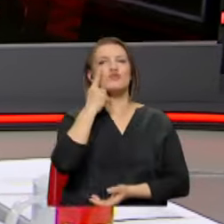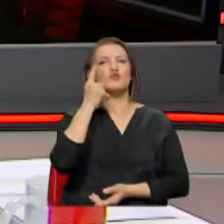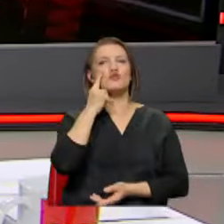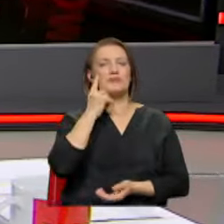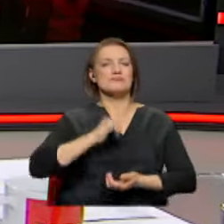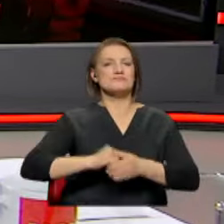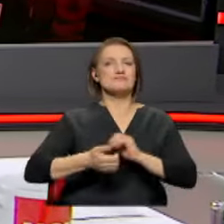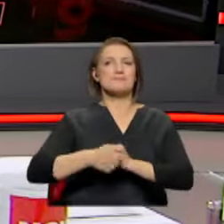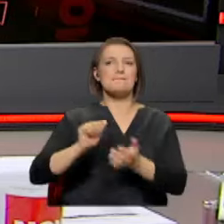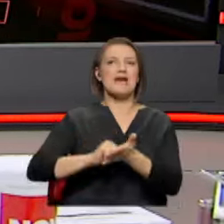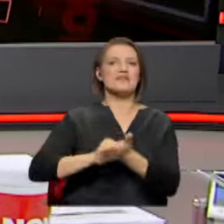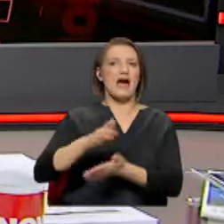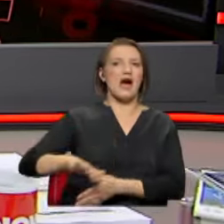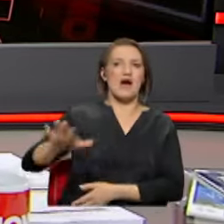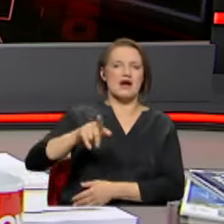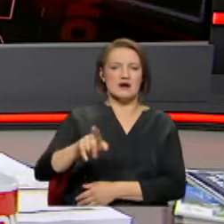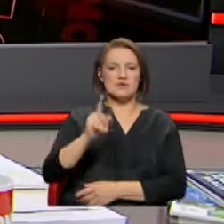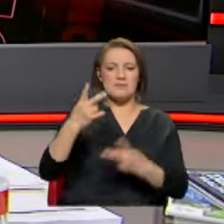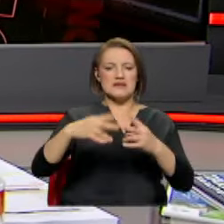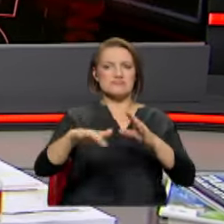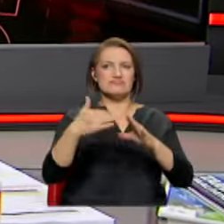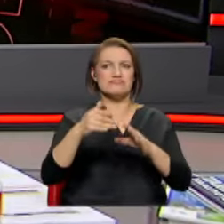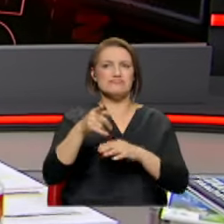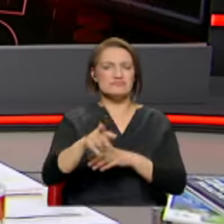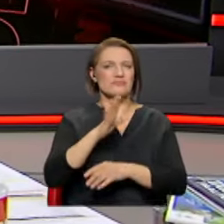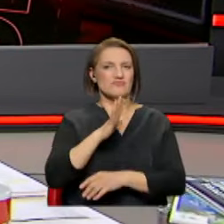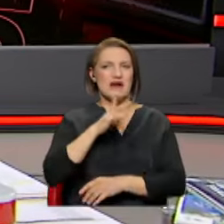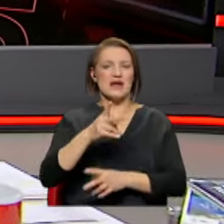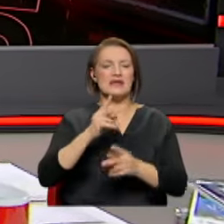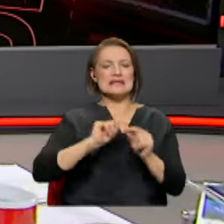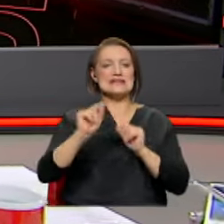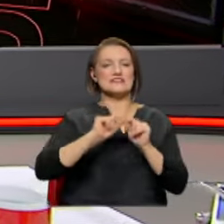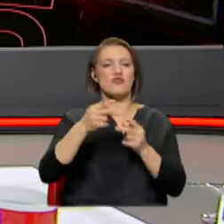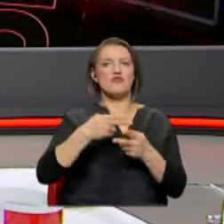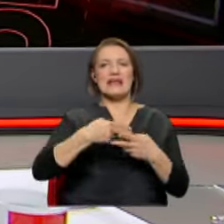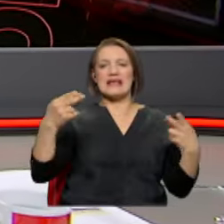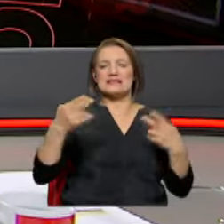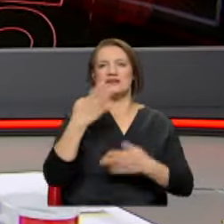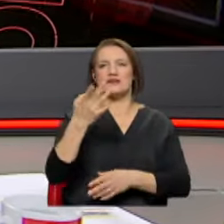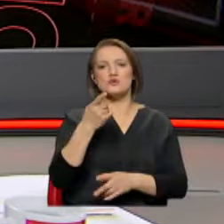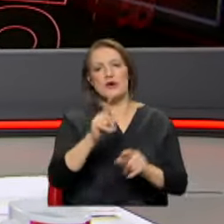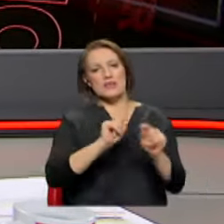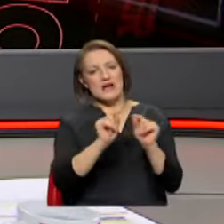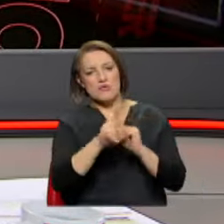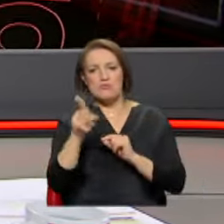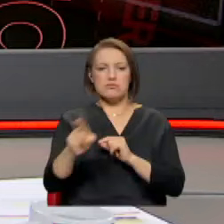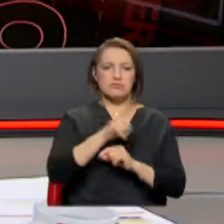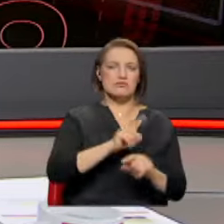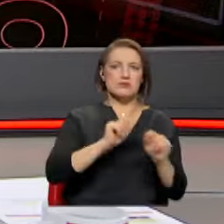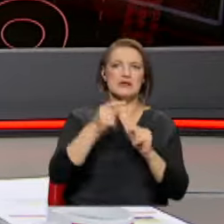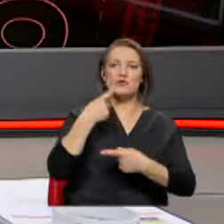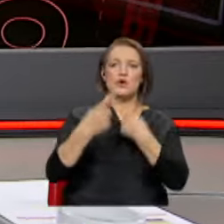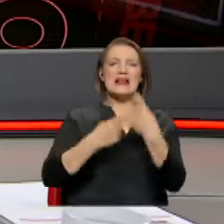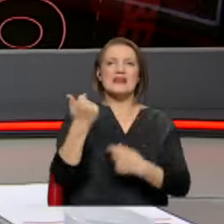yanlısı medyaya bakıyorum. Şöyle mesajlar var bu tasarruf masalının üstüne. İşte şu kadar tasarruf, bu kadar tasarruf filan o